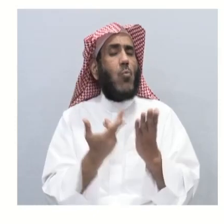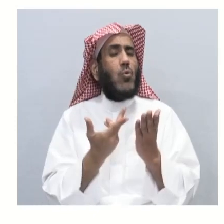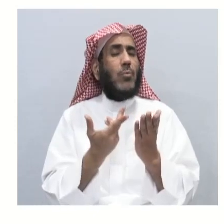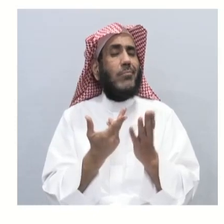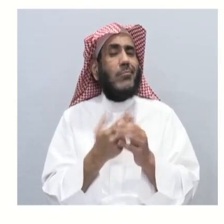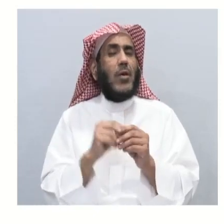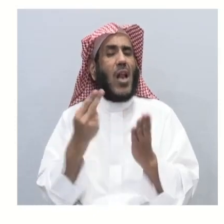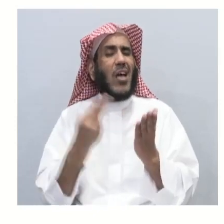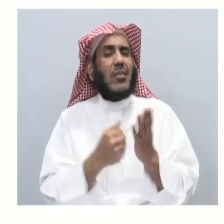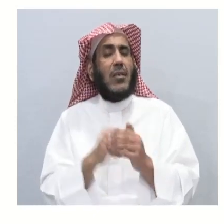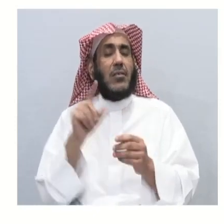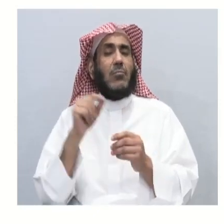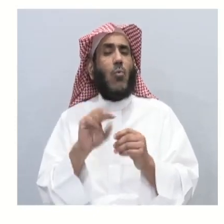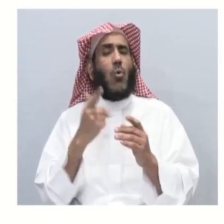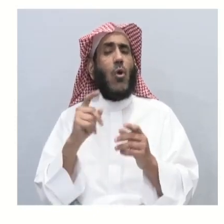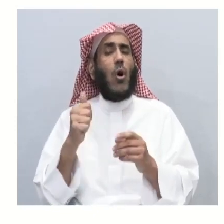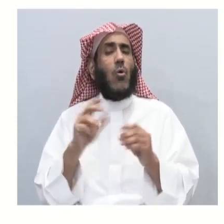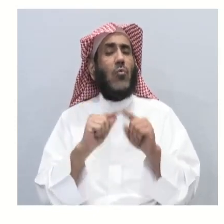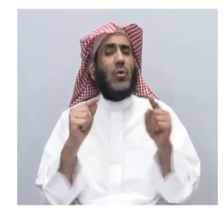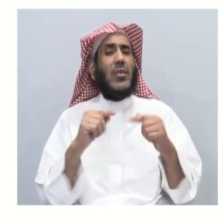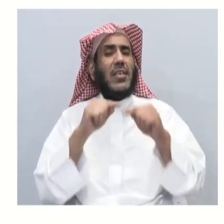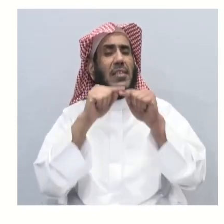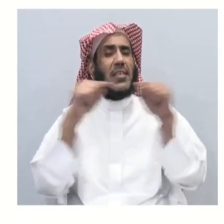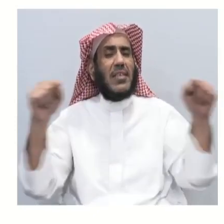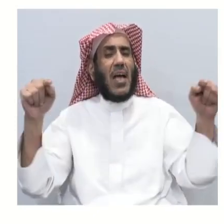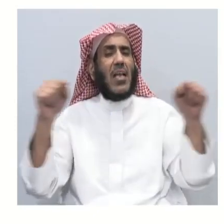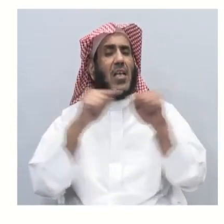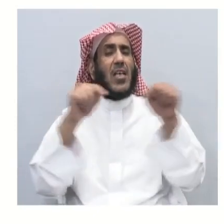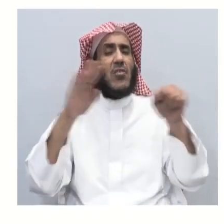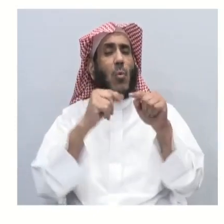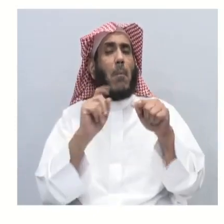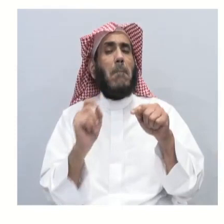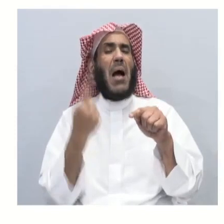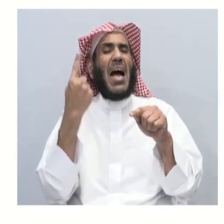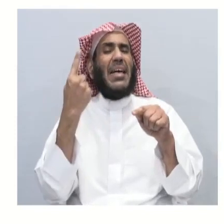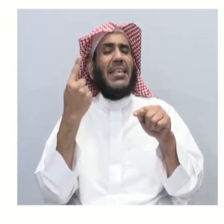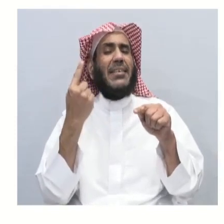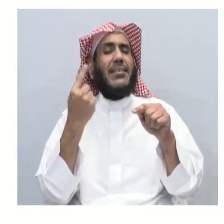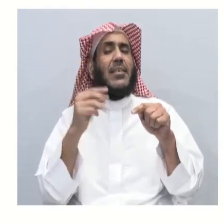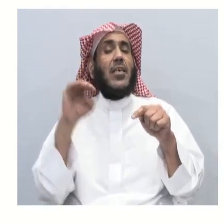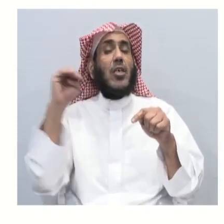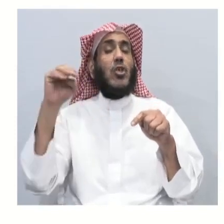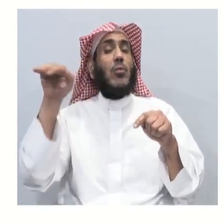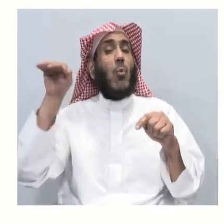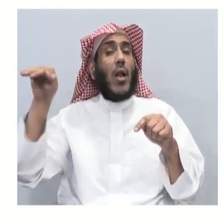أحسنتم. كل حروفه ترتكز على السطر ما عدا الجيم